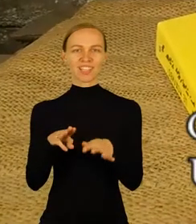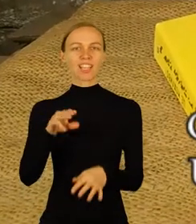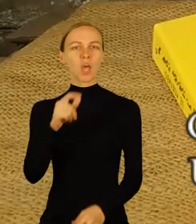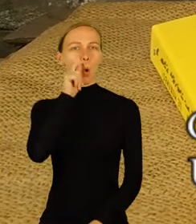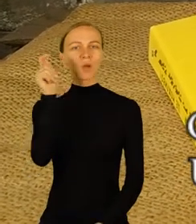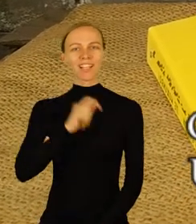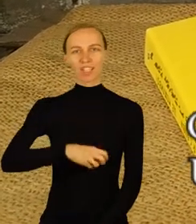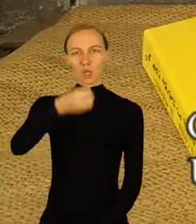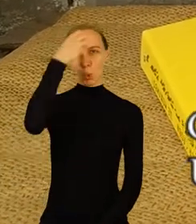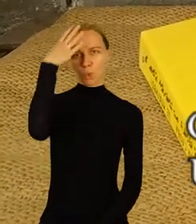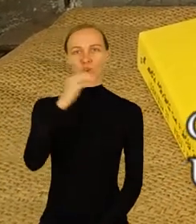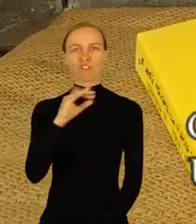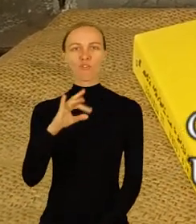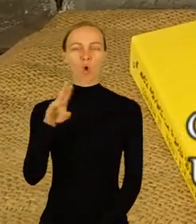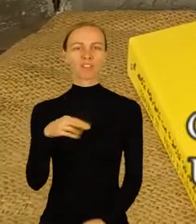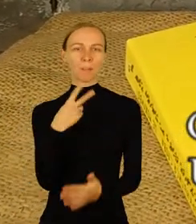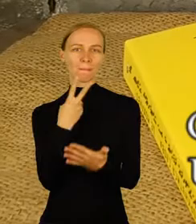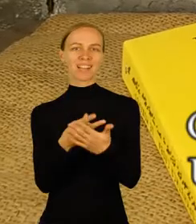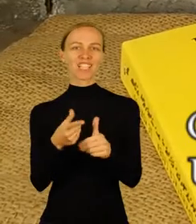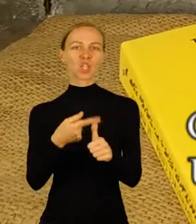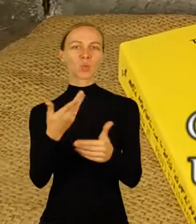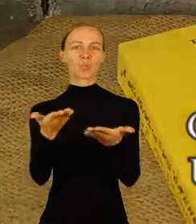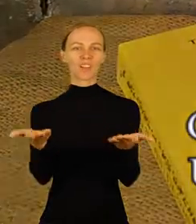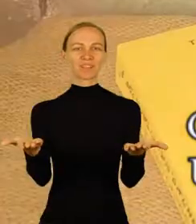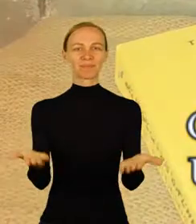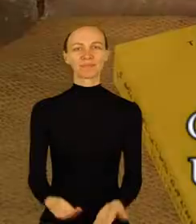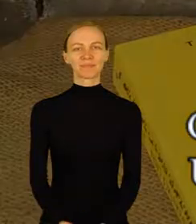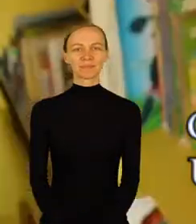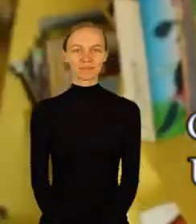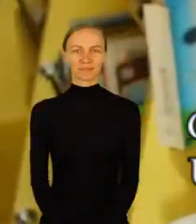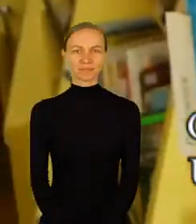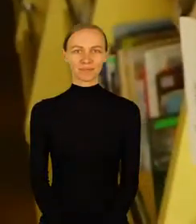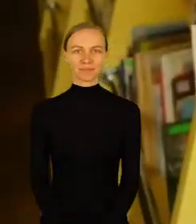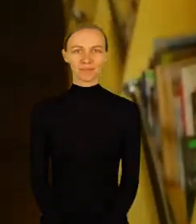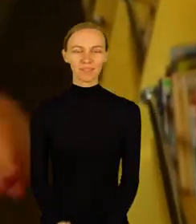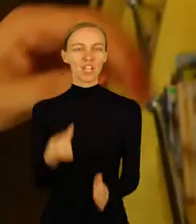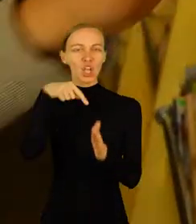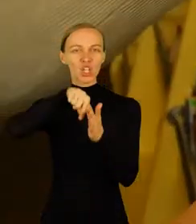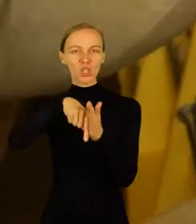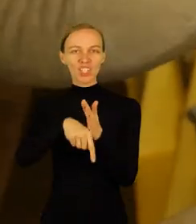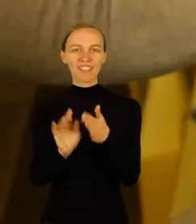Генерація успішної дії та Український культурний фонд презентує